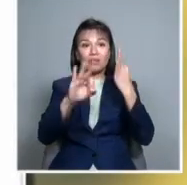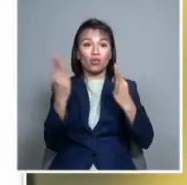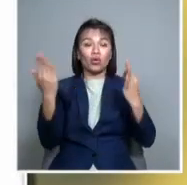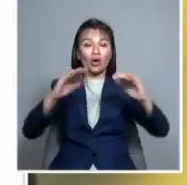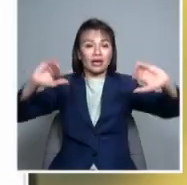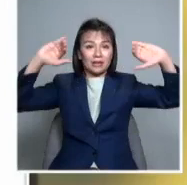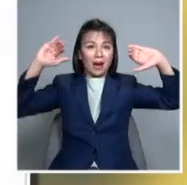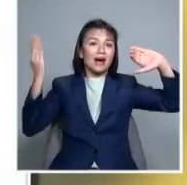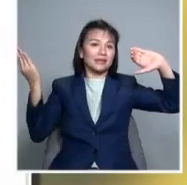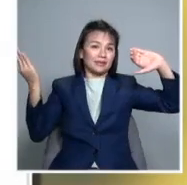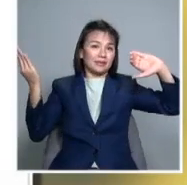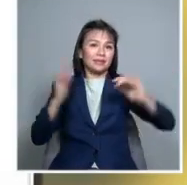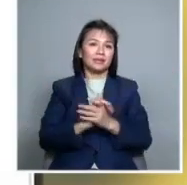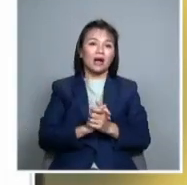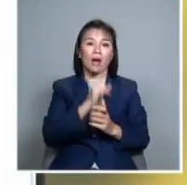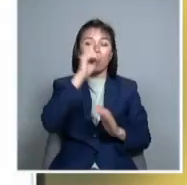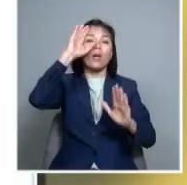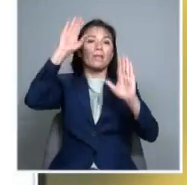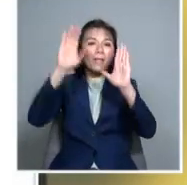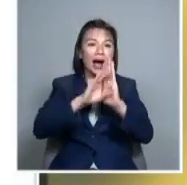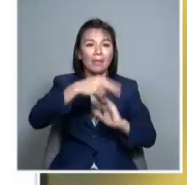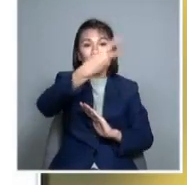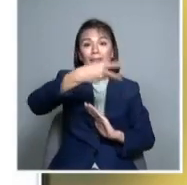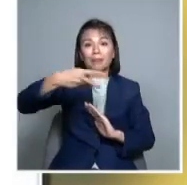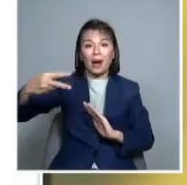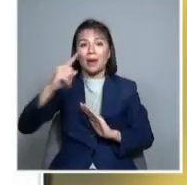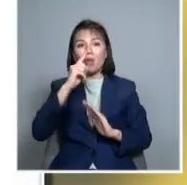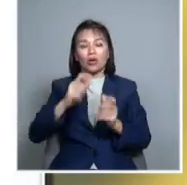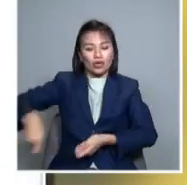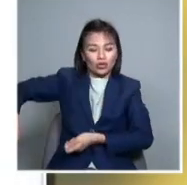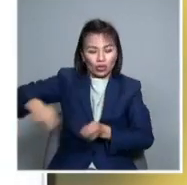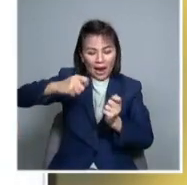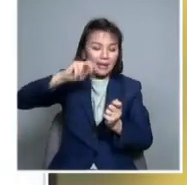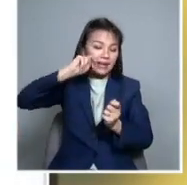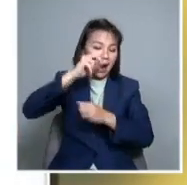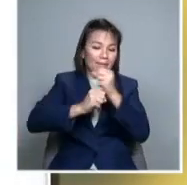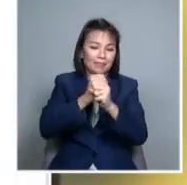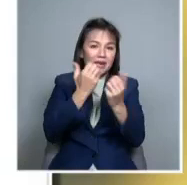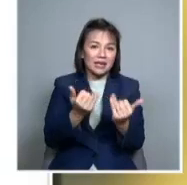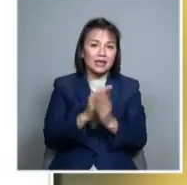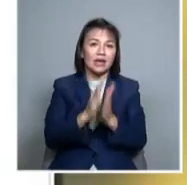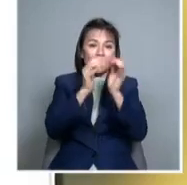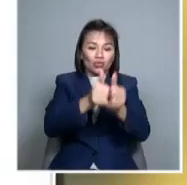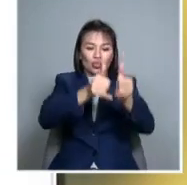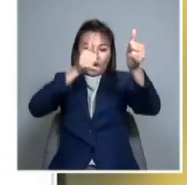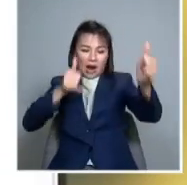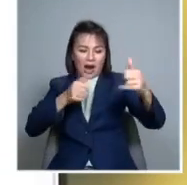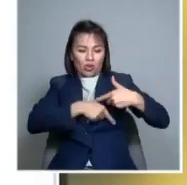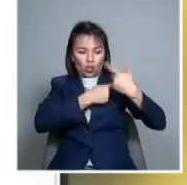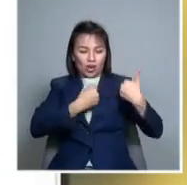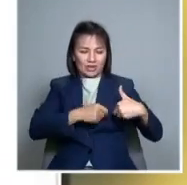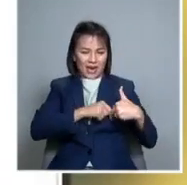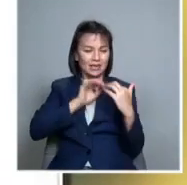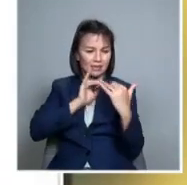กันหน่อยนะครับก็โพสต์ภาพพร้อมกับข้อความระบุว่าสงกรานต์ปีนี้ตัวห่างไกลหัวใจไม่ห่างกันก็ให้ทุกคน